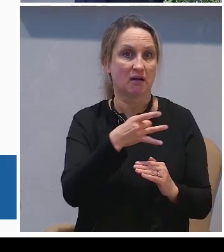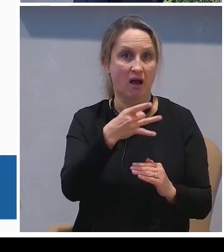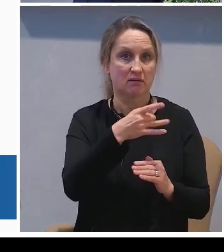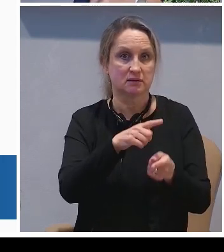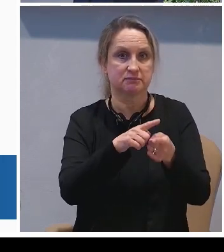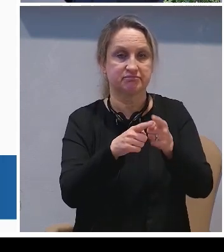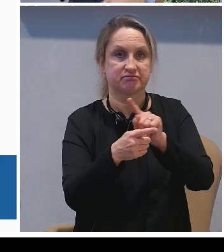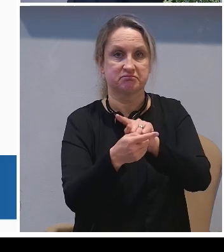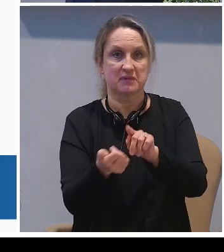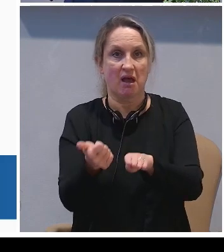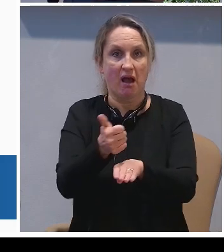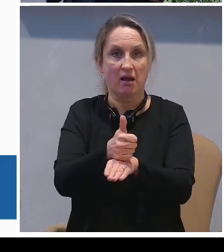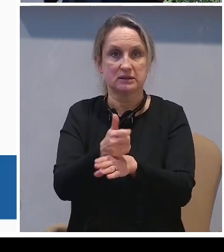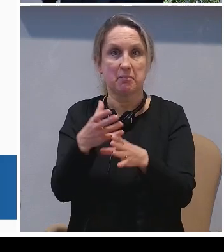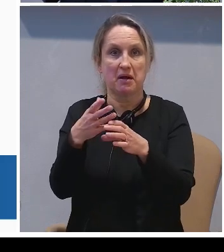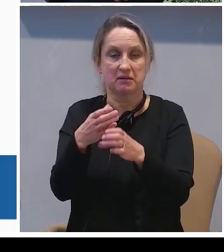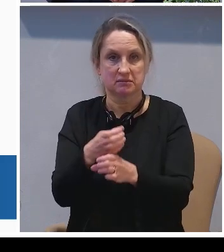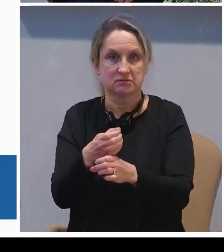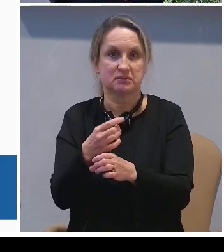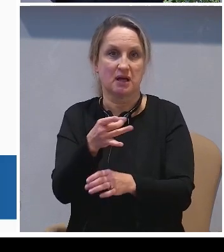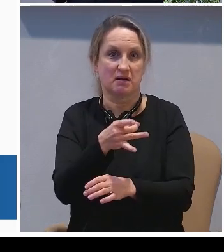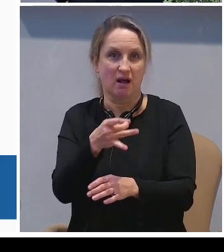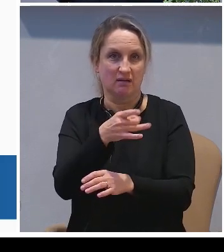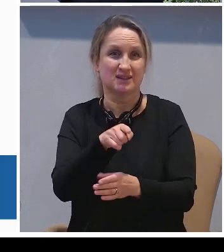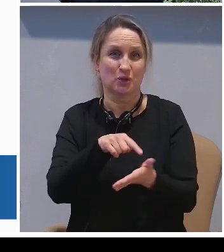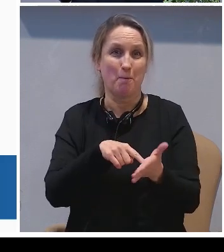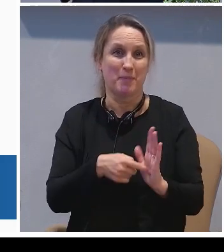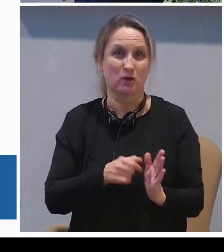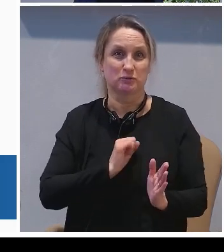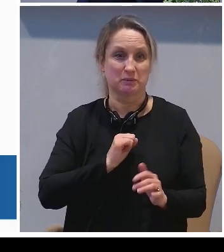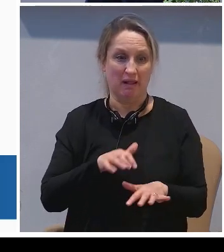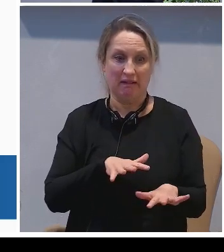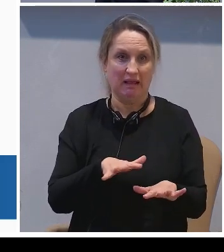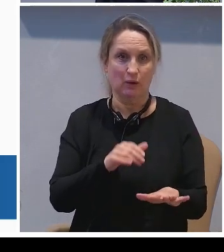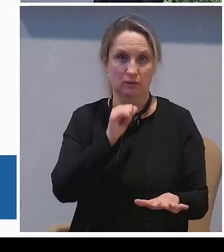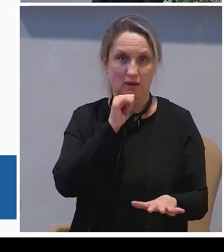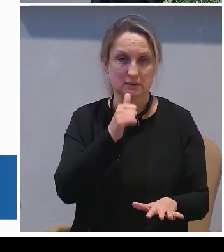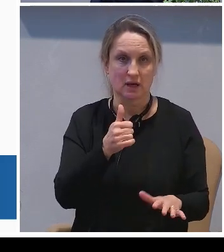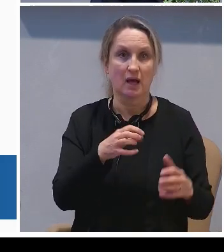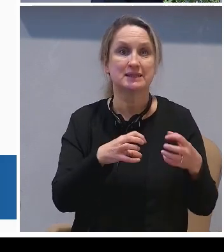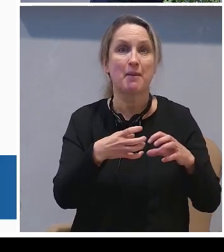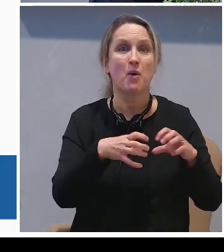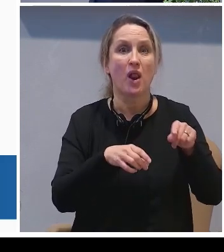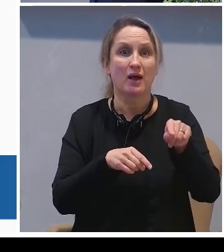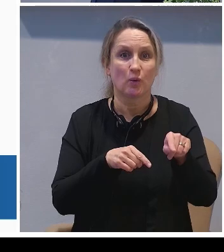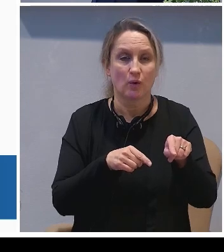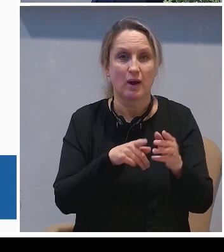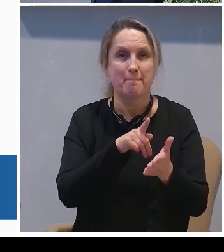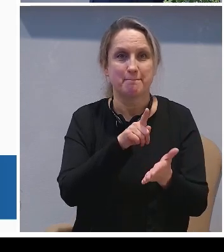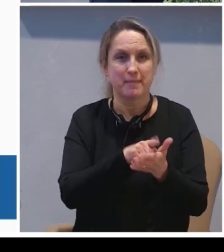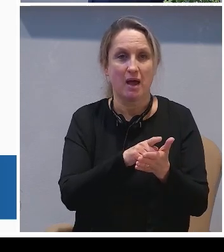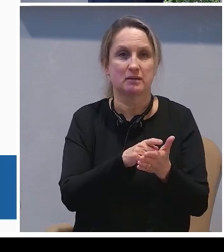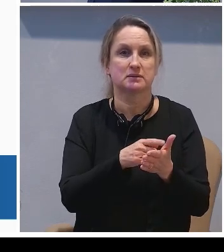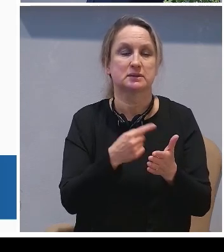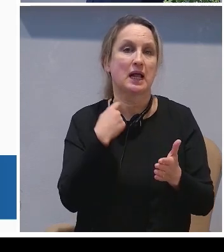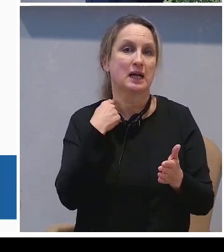peamine põhjus, interspersed and then miks replaced lihashaiged with enam liikuda ei fatty saa. tissue. Ja see And that's one konkreetne of the main molekul peaks siis reasons these muscles